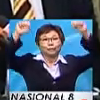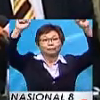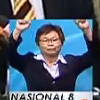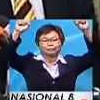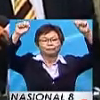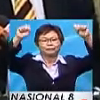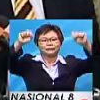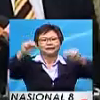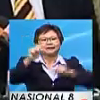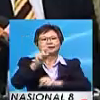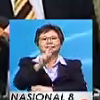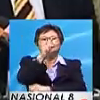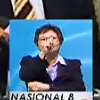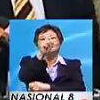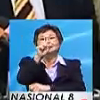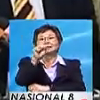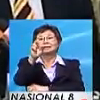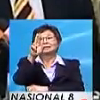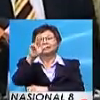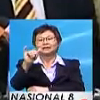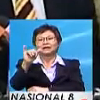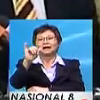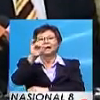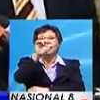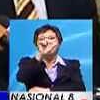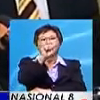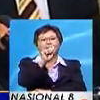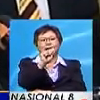t s AB bin Mahmud